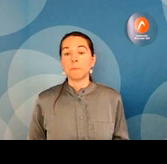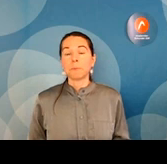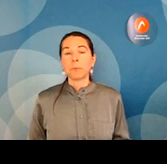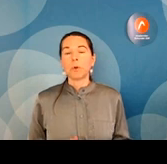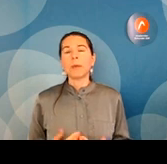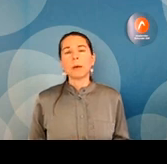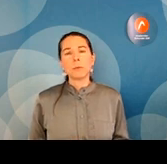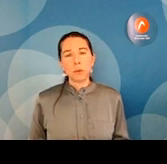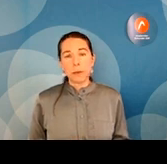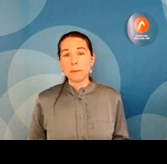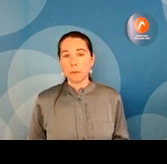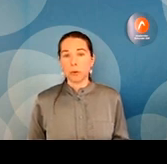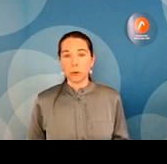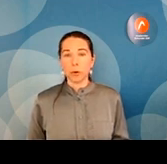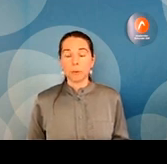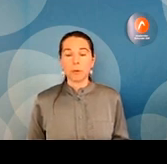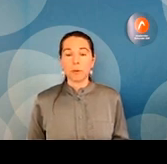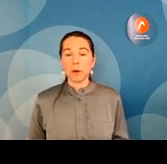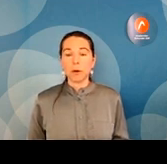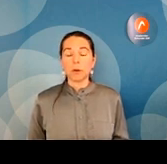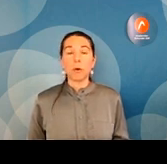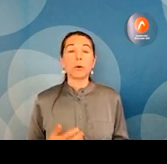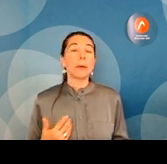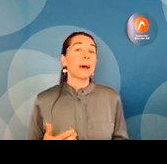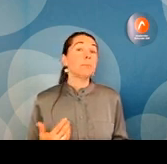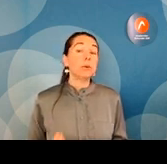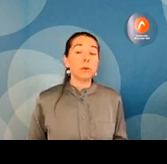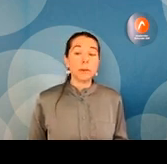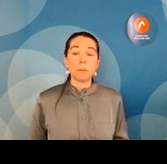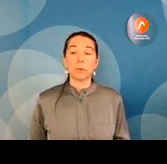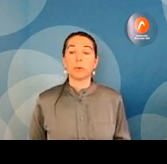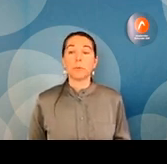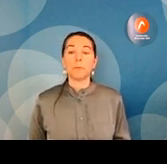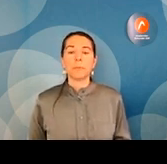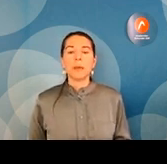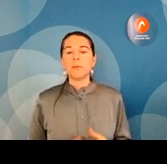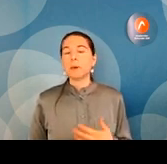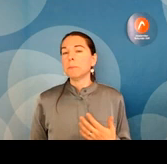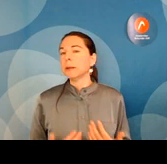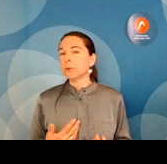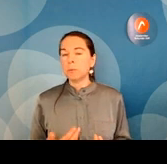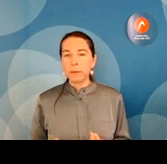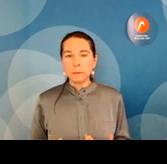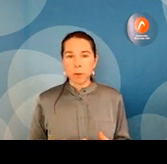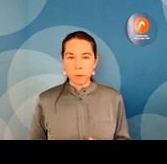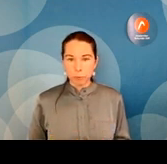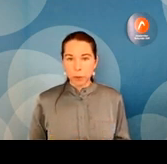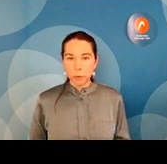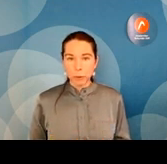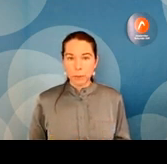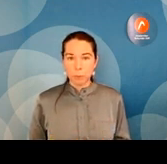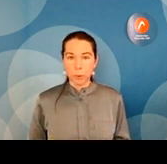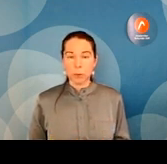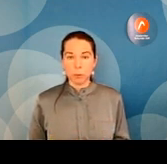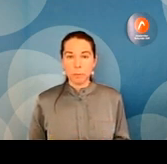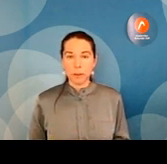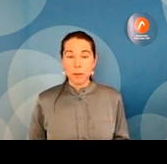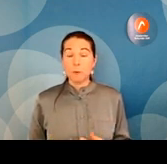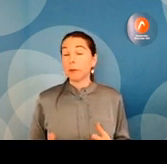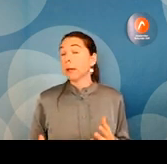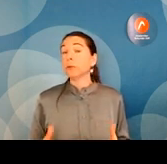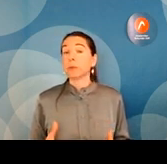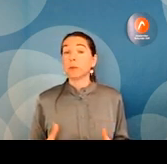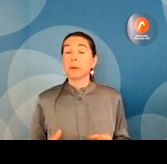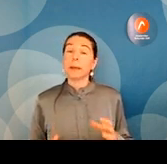här normerna. Och vilka konsekvenser får de normer som vi har och att bryta mot dem. Vem är det som vinner och vem förlorar på